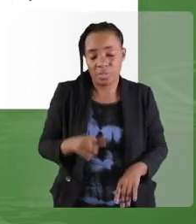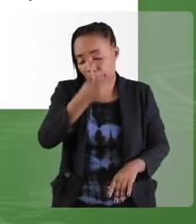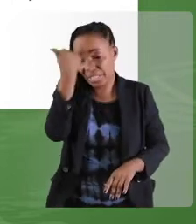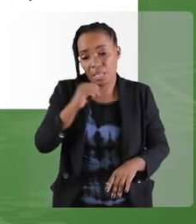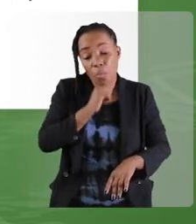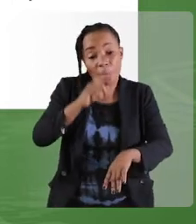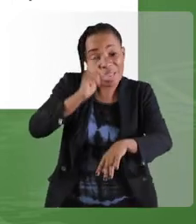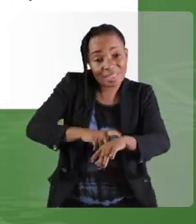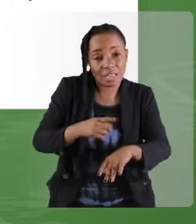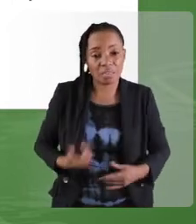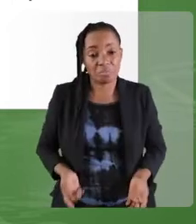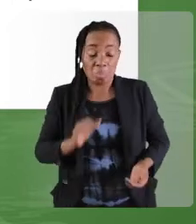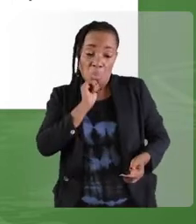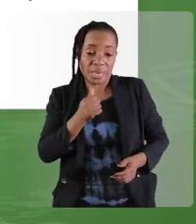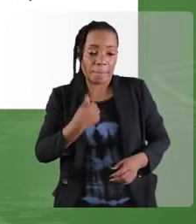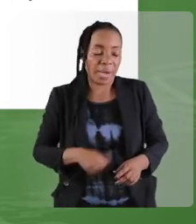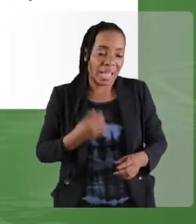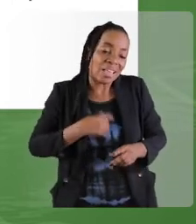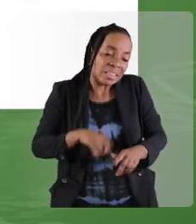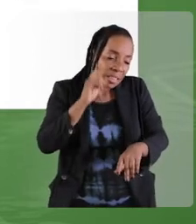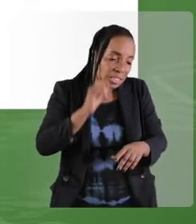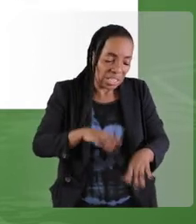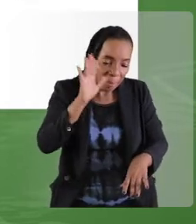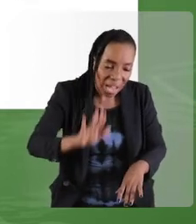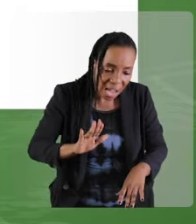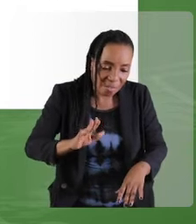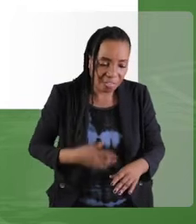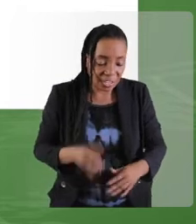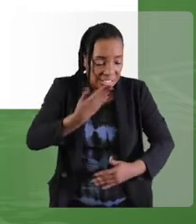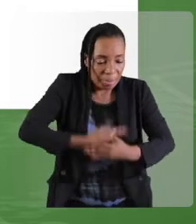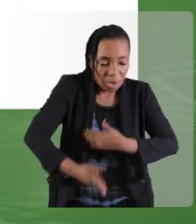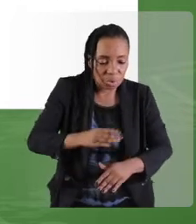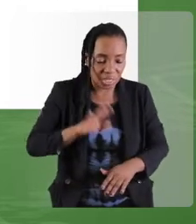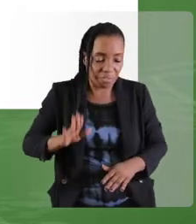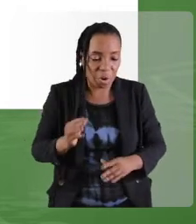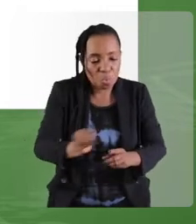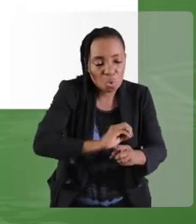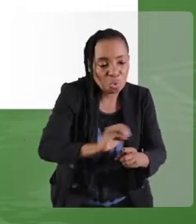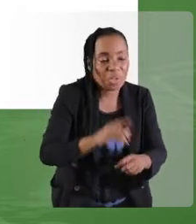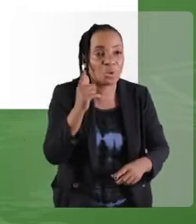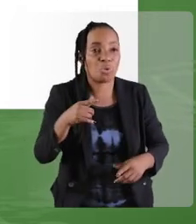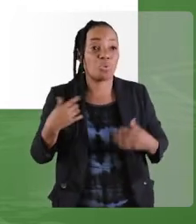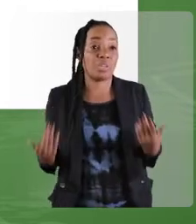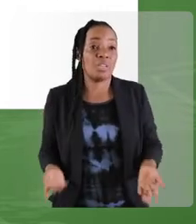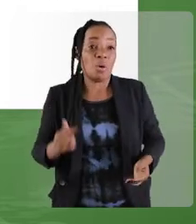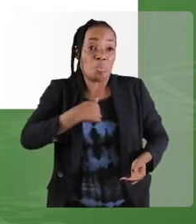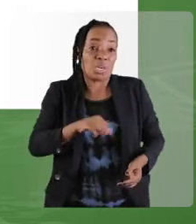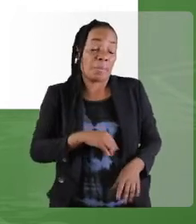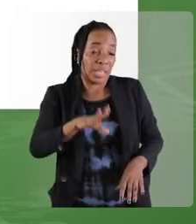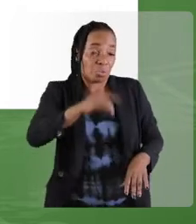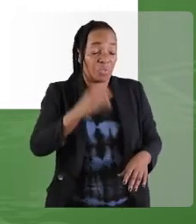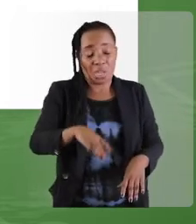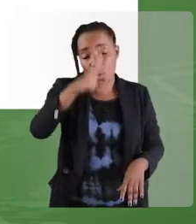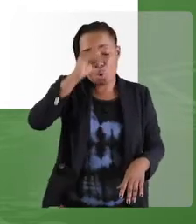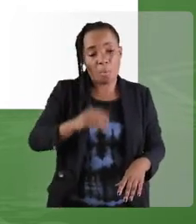je n'ai pas eu d'enfant à qui me dévouer, c'est parce que je n'ai pas trouvé l'homme avec lequel j'aurais